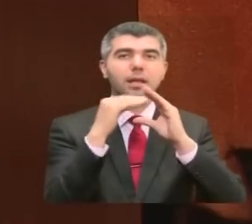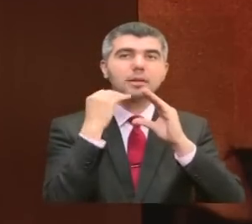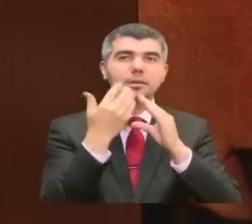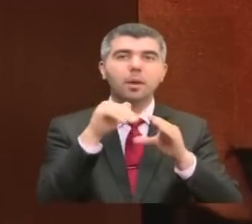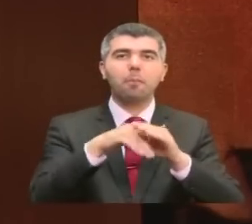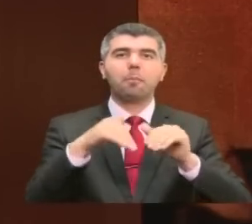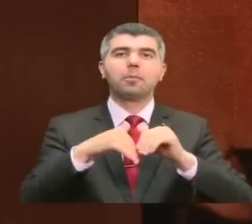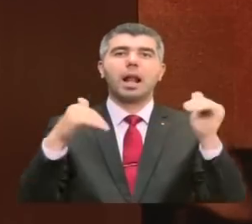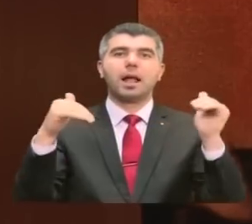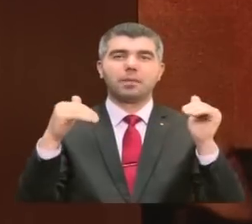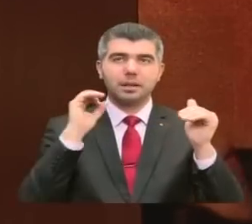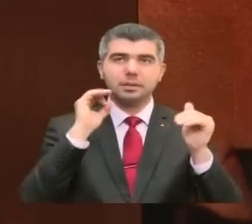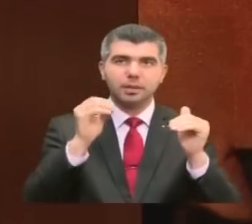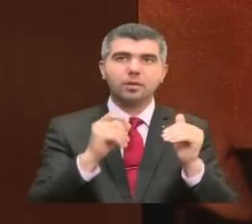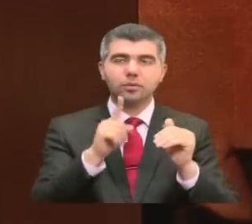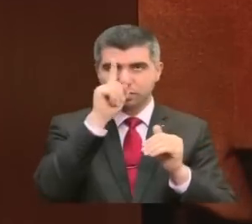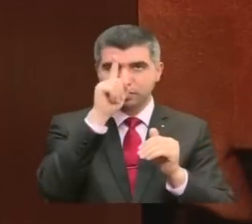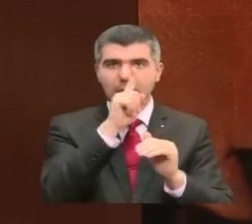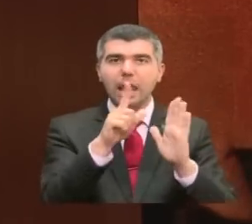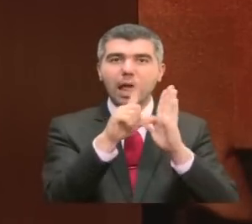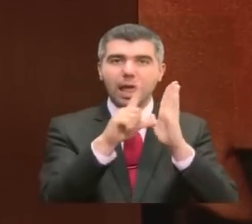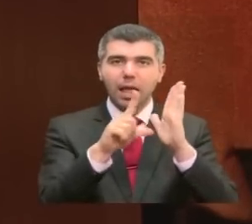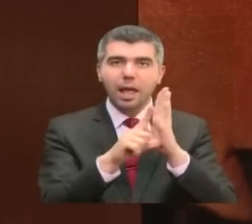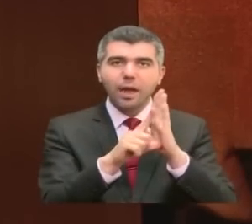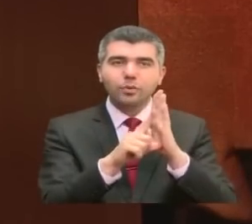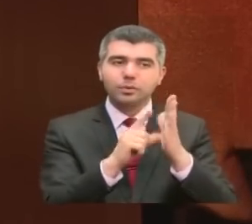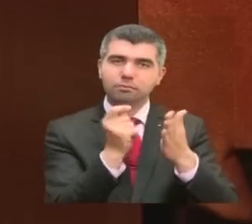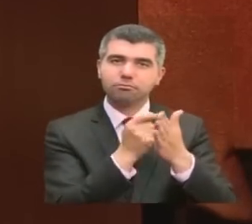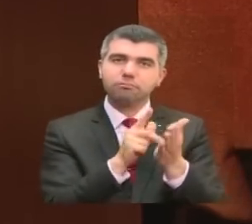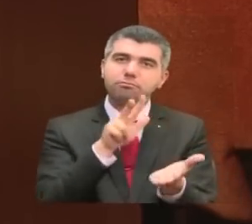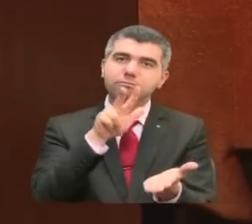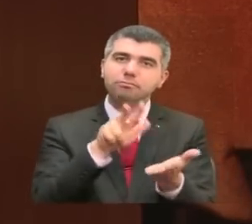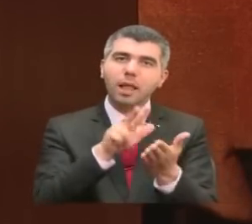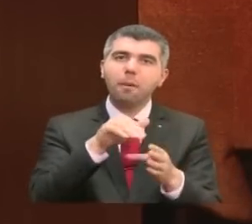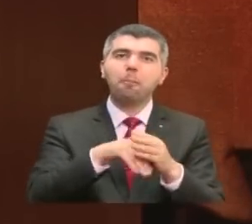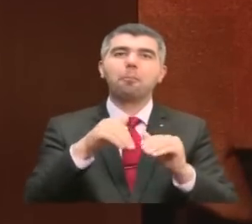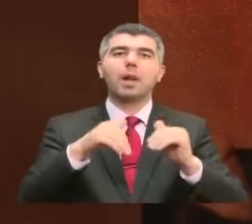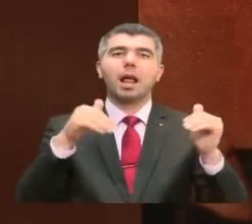حيز الوجود والمرسوم متعلق التطبيق هو جاهز ننتظر مصدقه مجلسكم عليه ان شاء الله